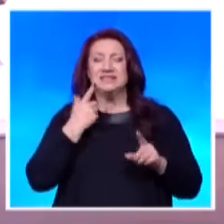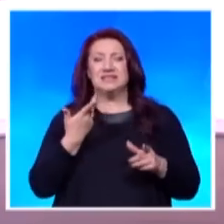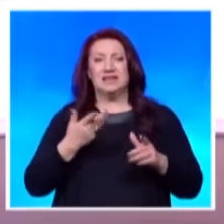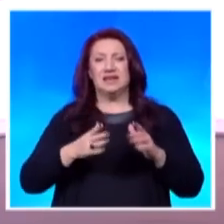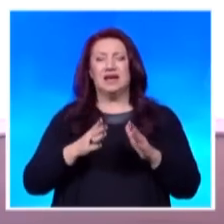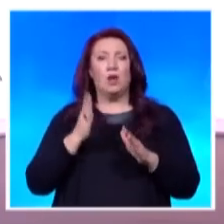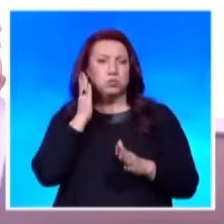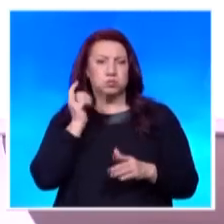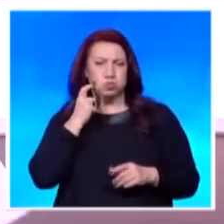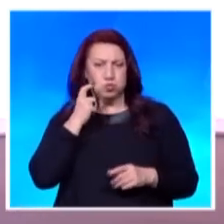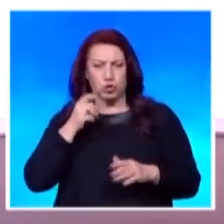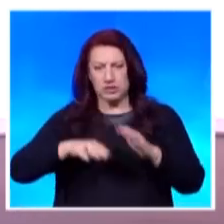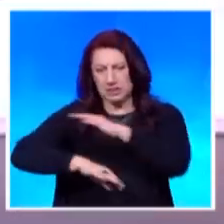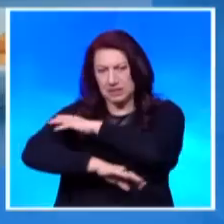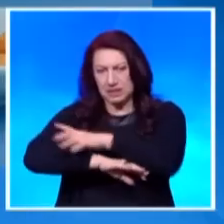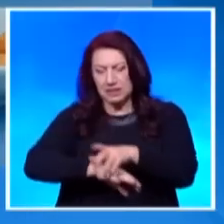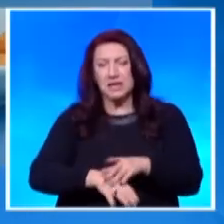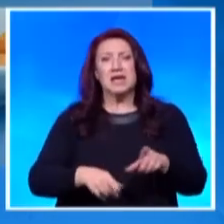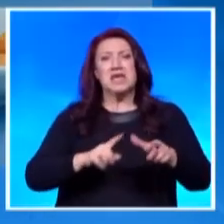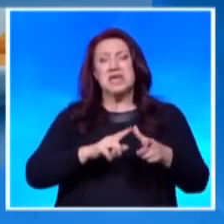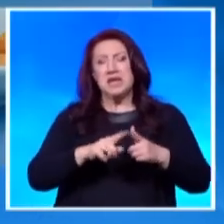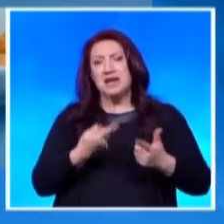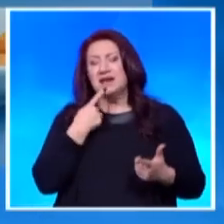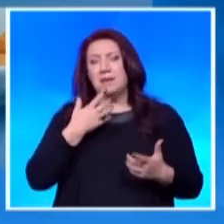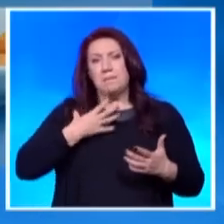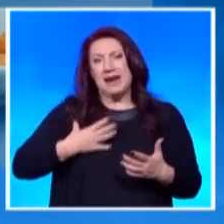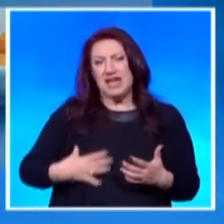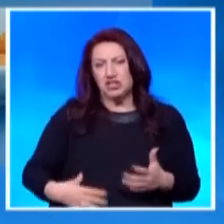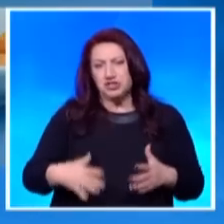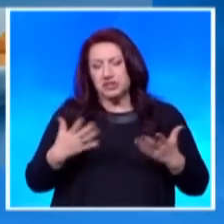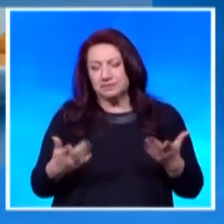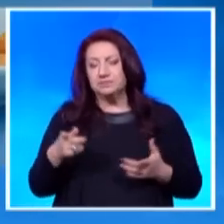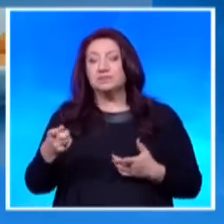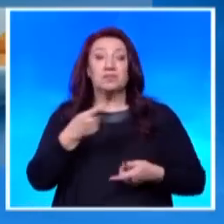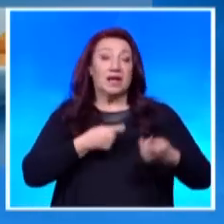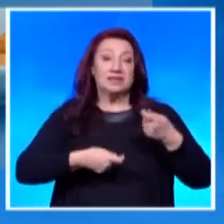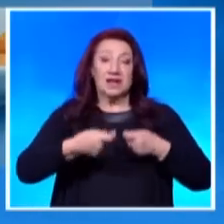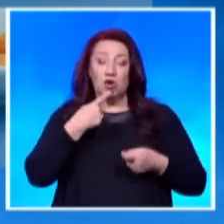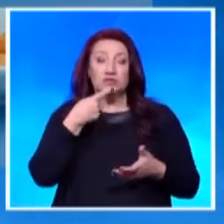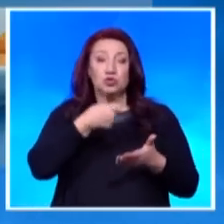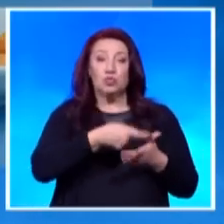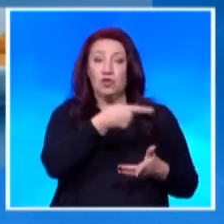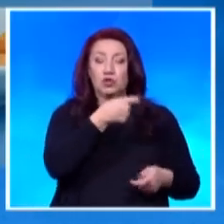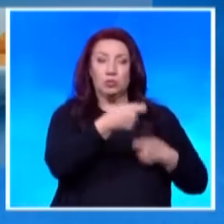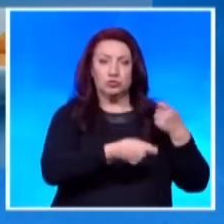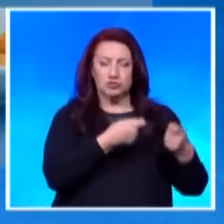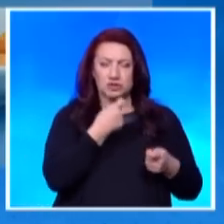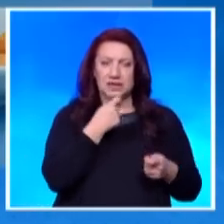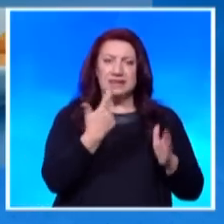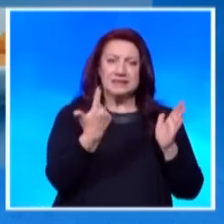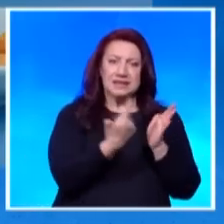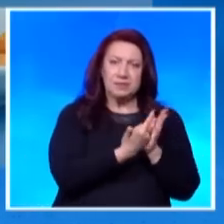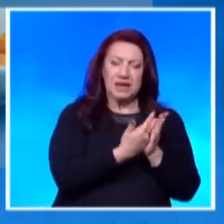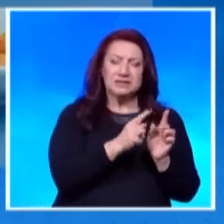Националната овцевъдна и козевъдна асоциация. Търговците го изкупуват от производителите за между 18 и 19 лева, с